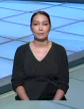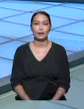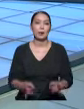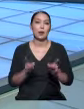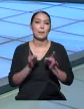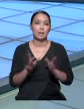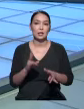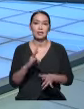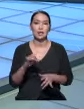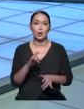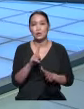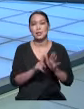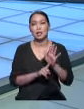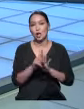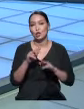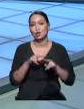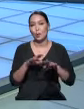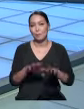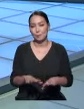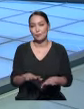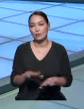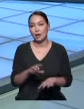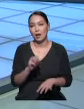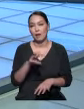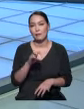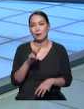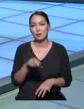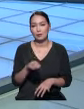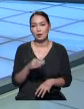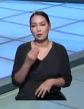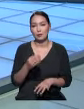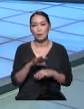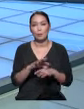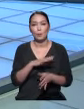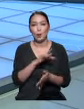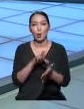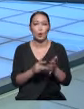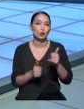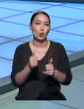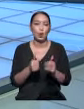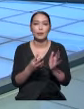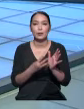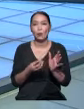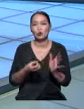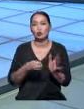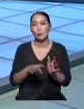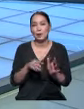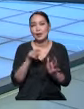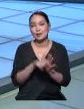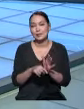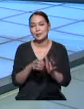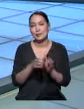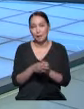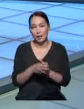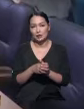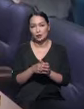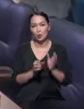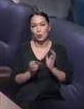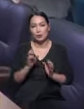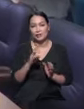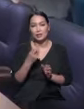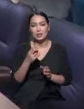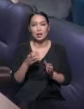Праздновать Наурыз начали в столичном филиале «Аманат». Там прошел городской турнир по токс-кумалаку среди членов партии. Университеты, нацкомпании